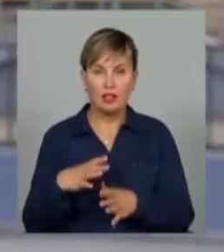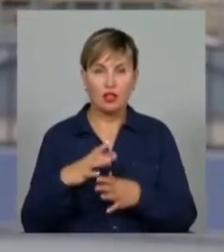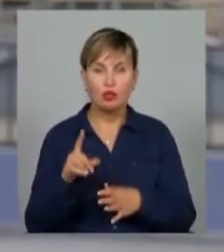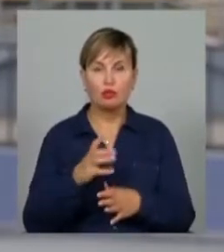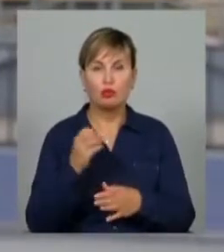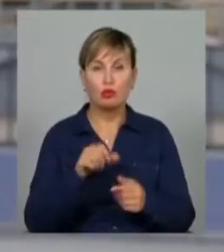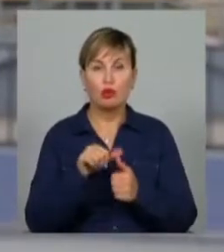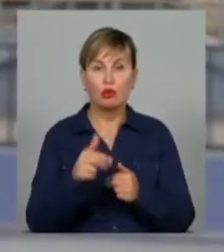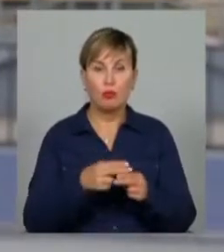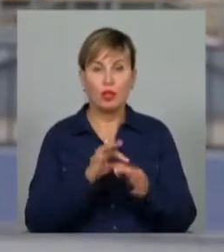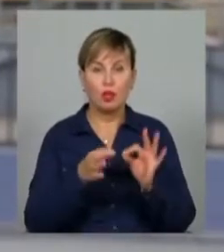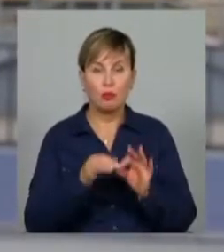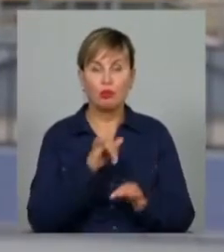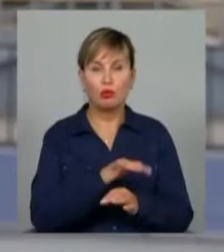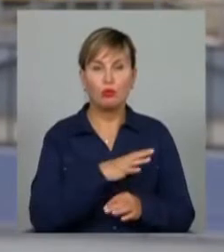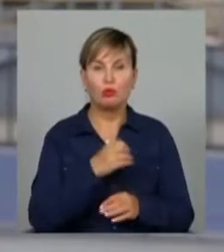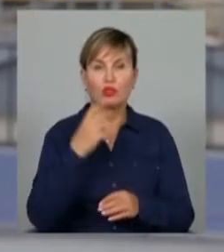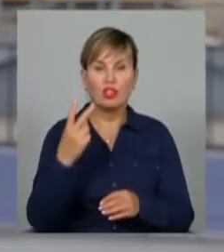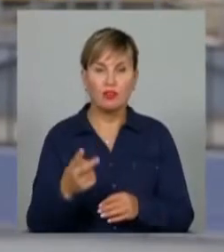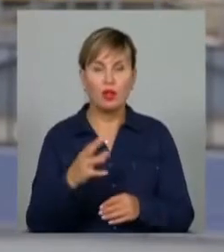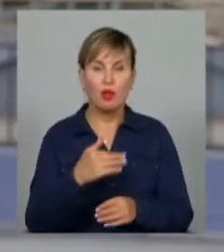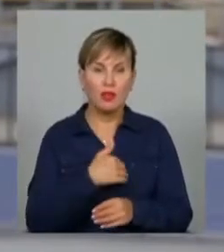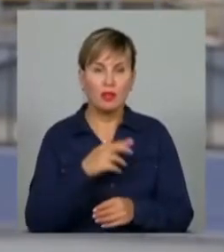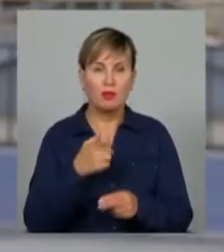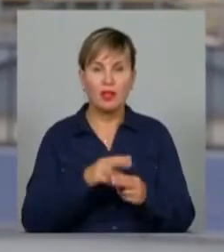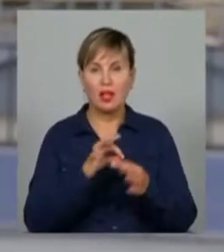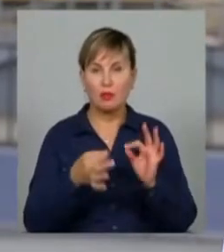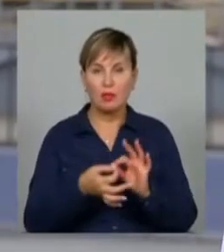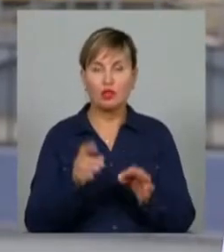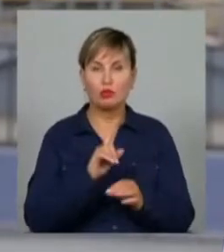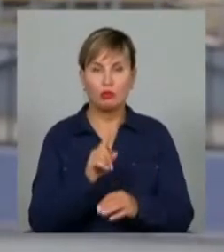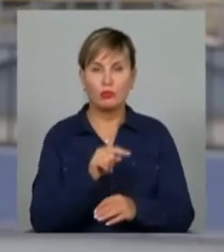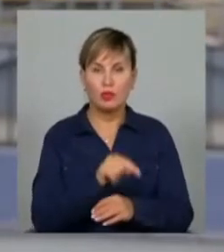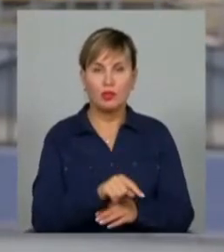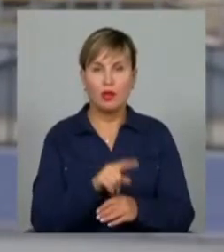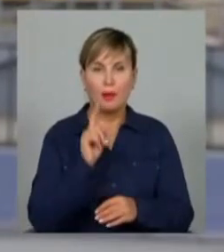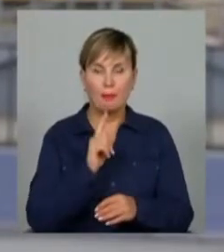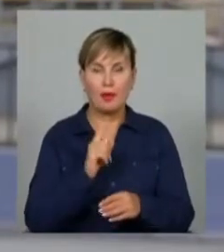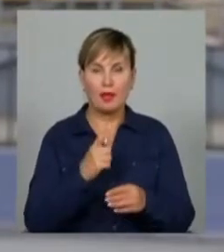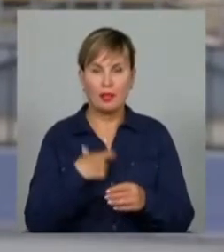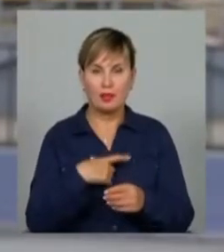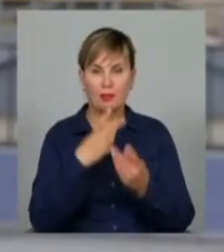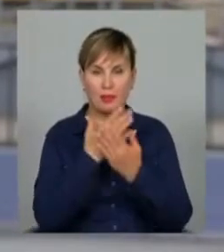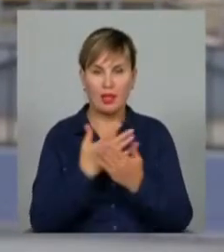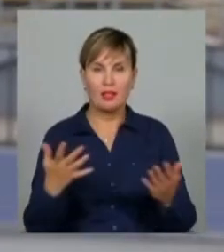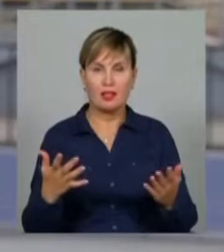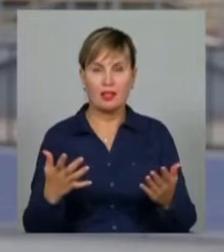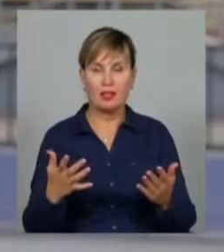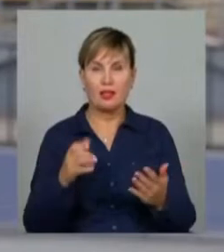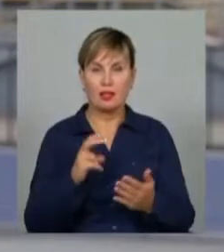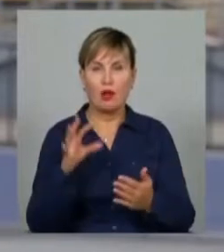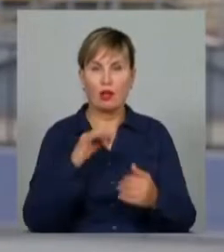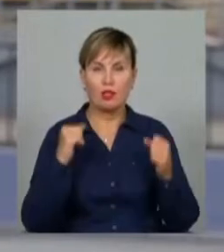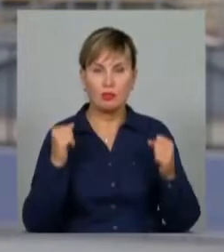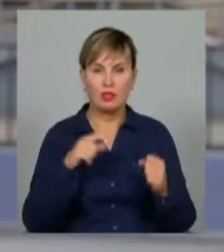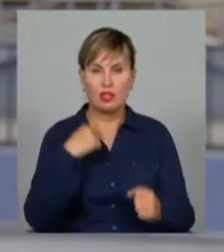еще, кроме этой Олимпиады, у нее будет еще две. Но хотелось бы на этой Олимпиаде, чтобы она заявила о себе как о спортсмене,